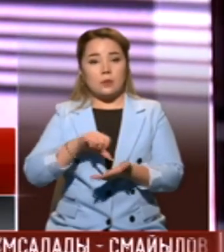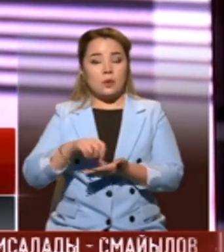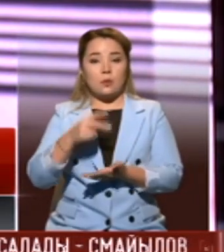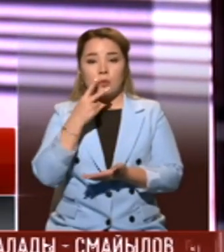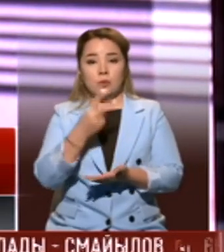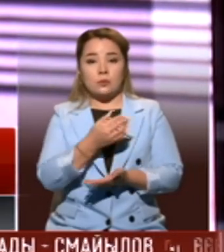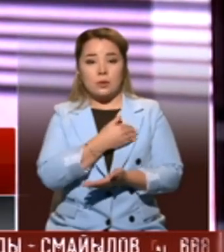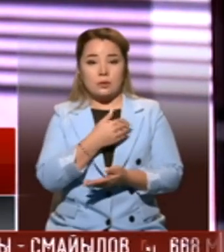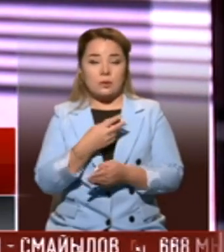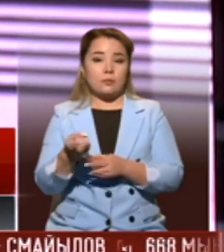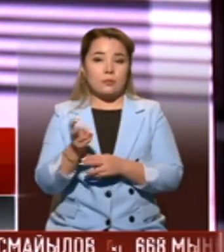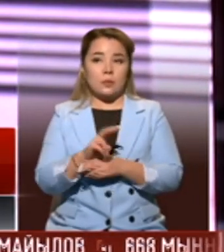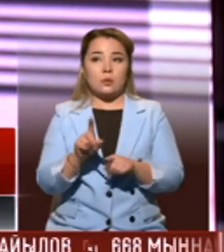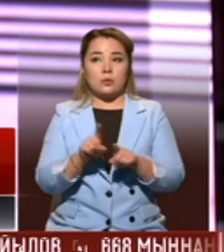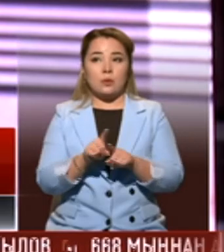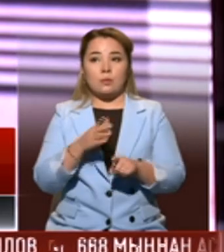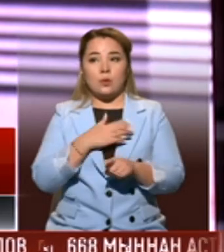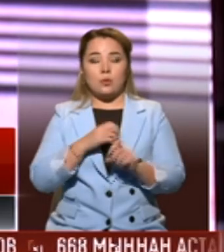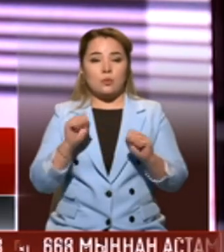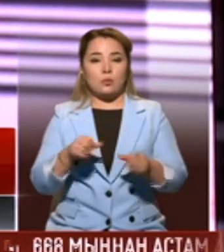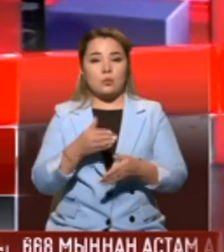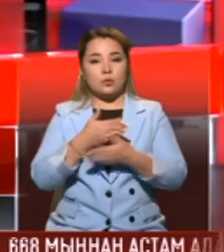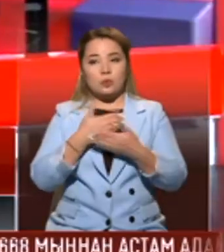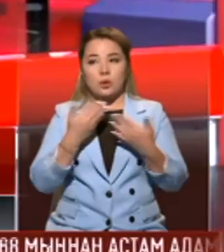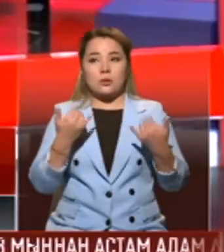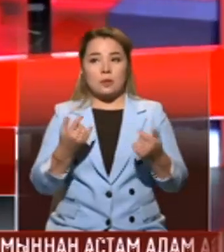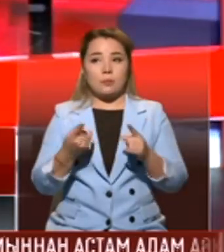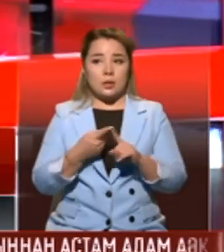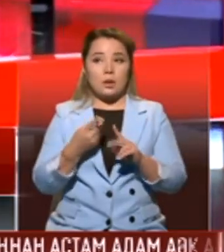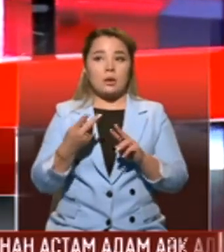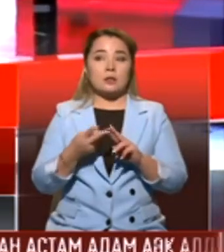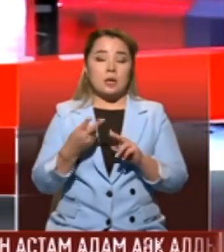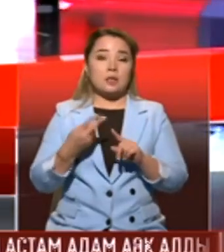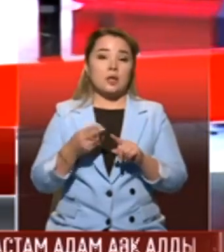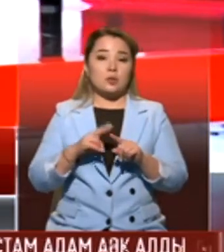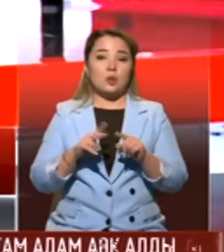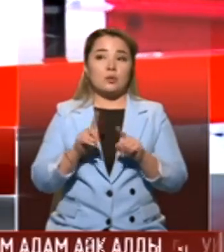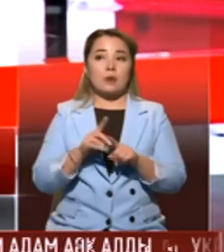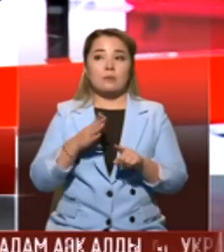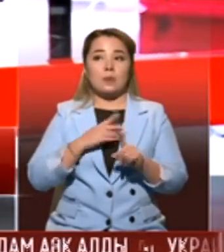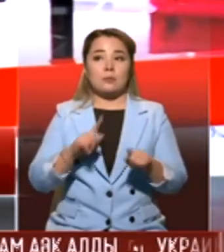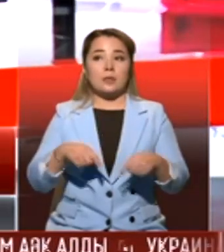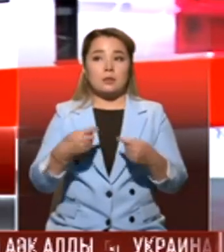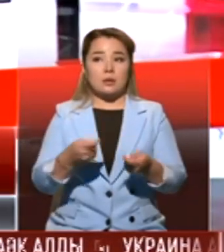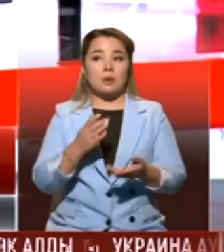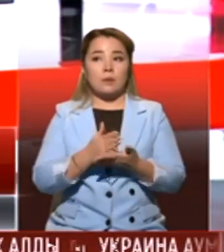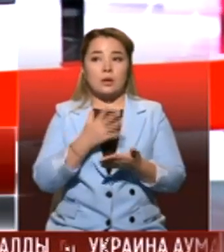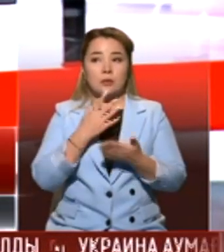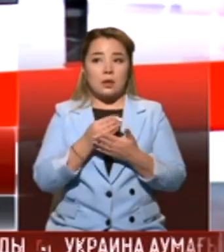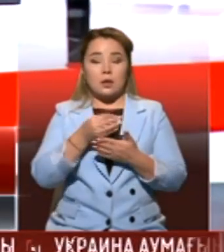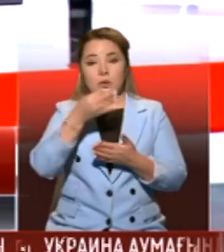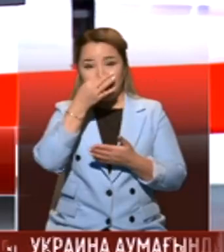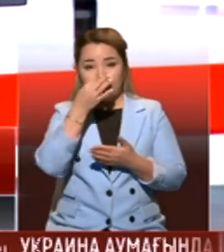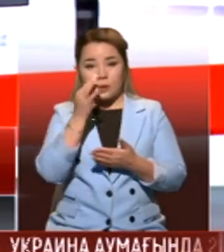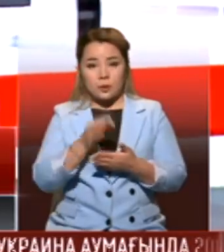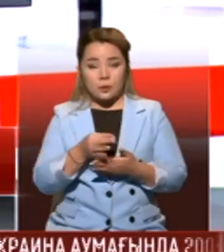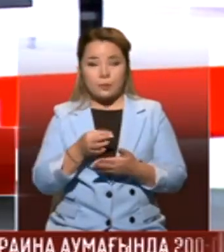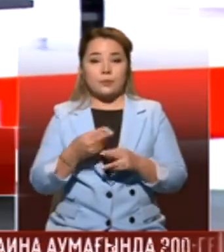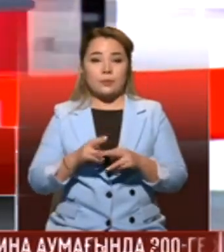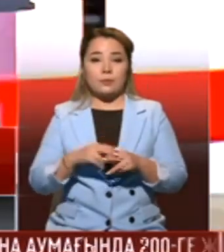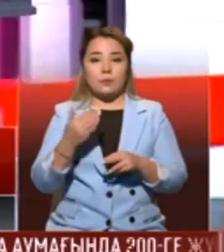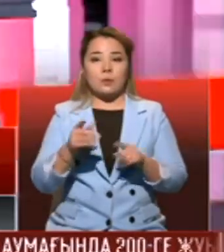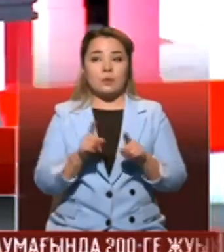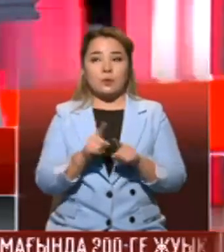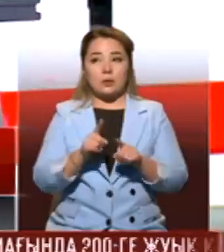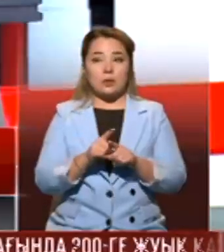көзқараспен келетін болса, бірден айтамын, ондай бізде мүмкіндік жоқ. Бұл бір. Сондықтан бұл жерде біздің беретін бір ғана дүниеміз бар, ол тәжірибе. Сіз үшін